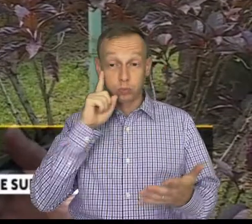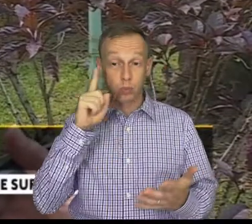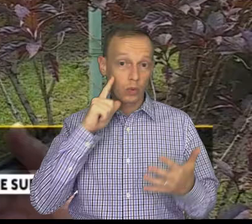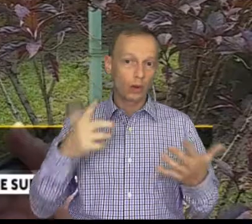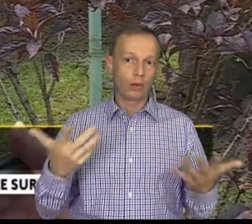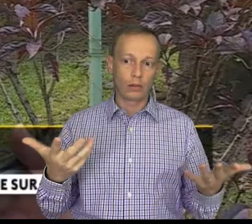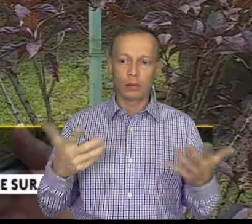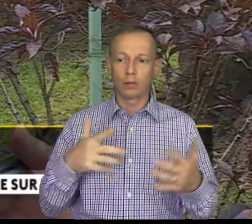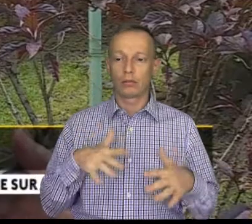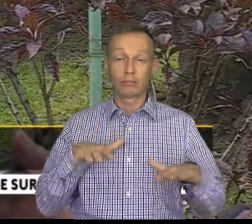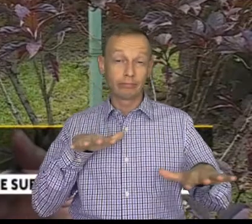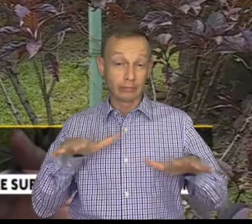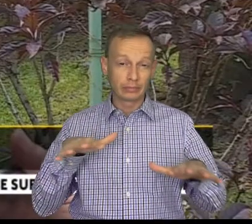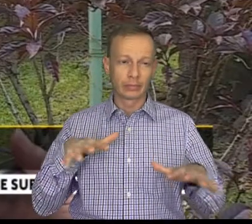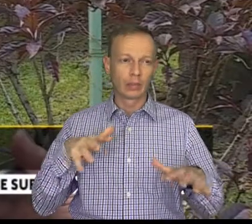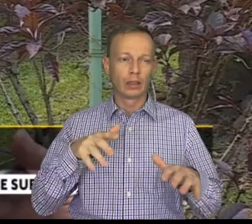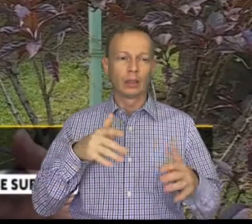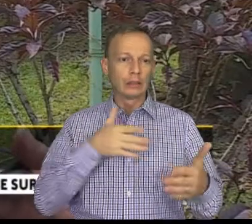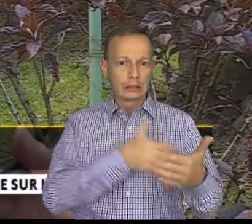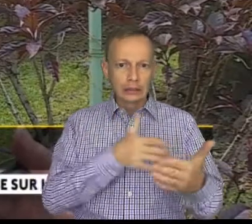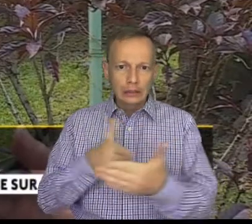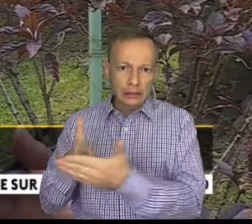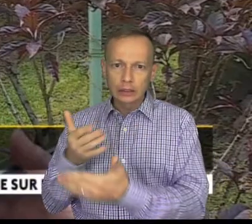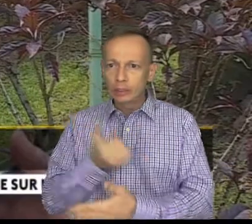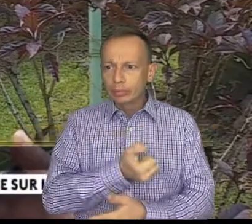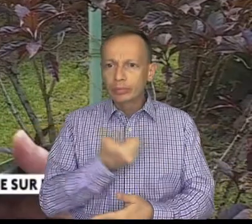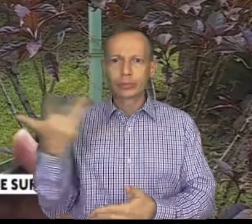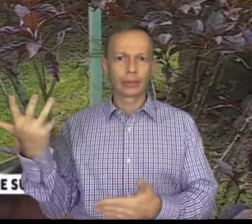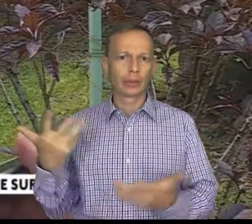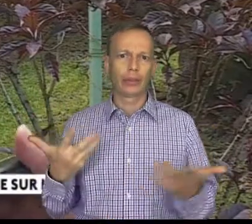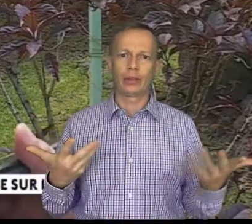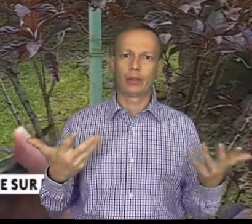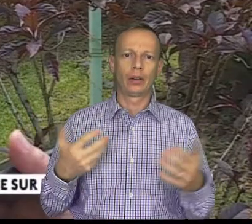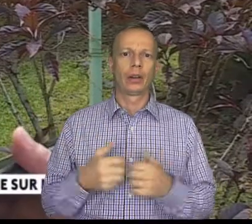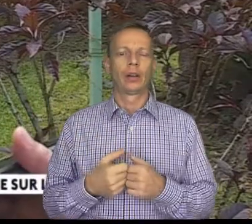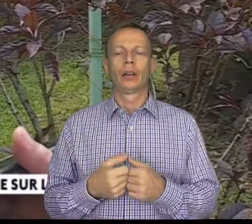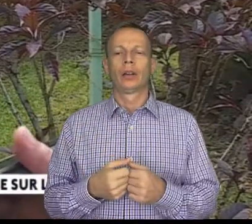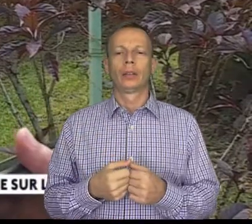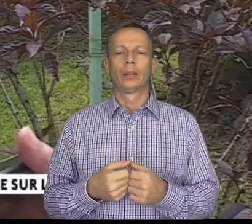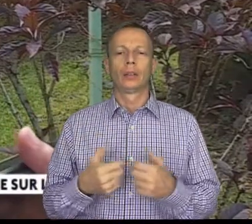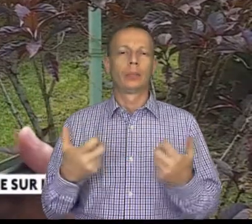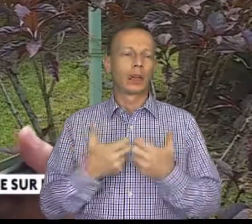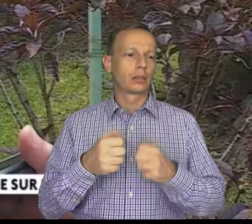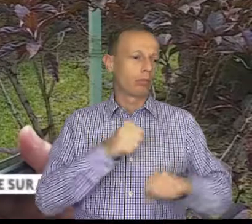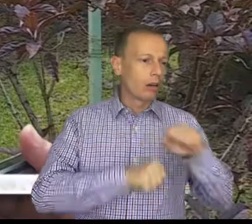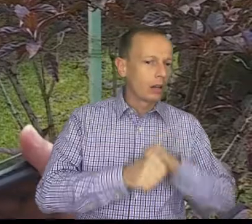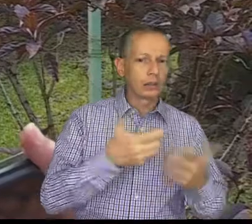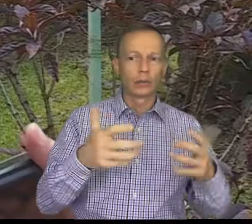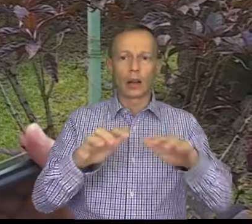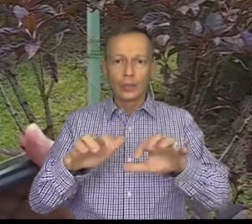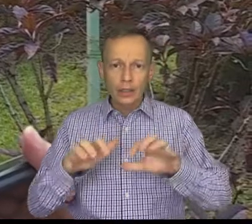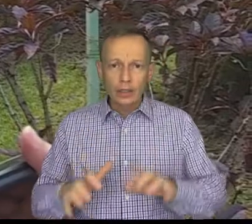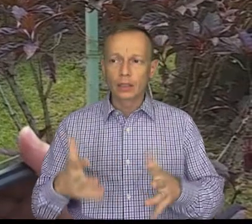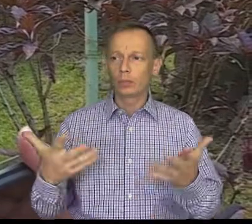que j'ai rencontré plusieurs obstacles de nature différente, logistique,